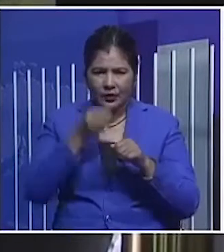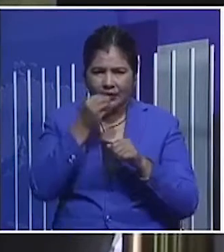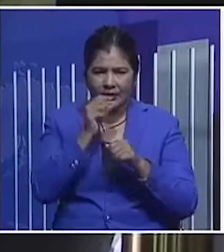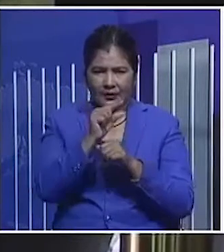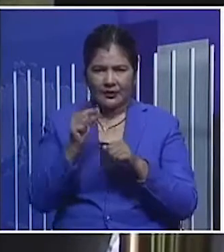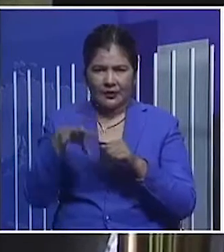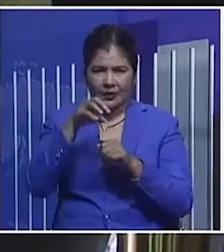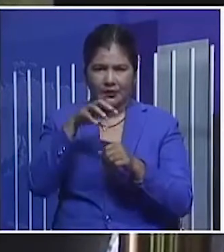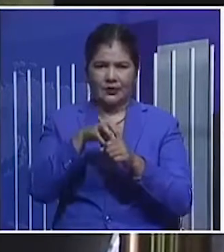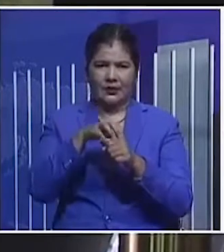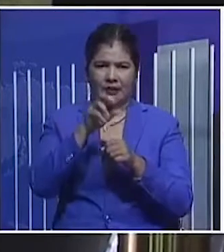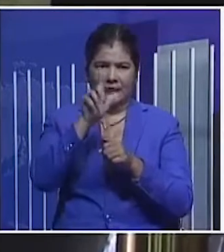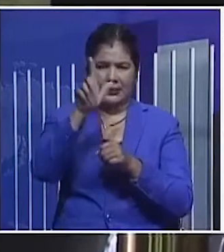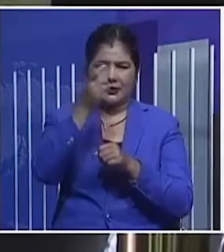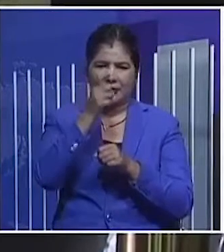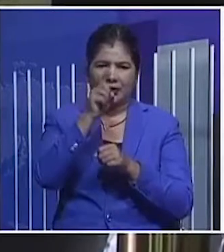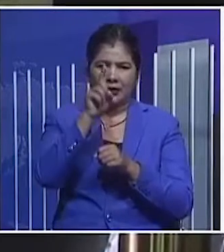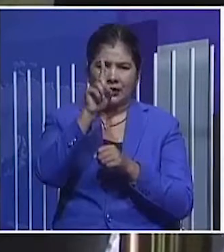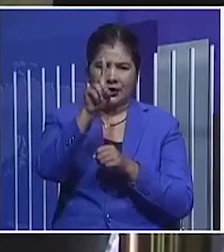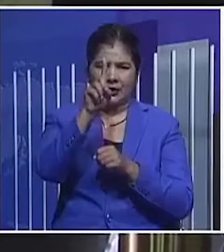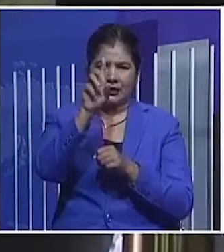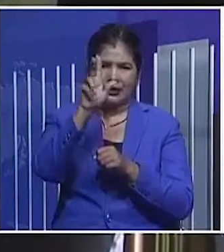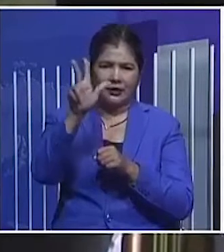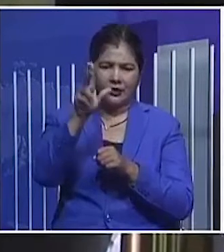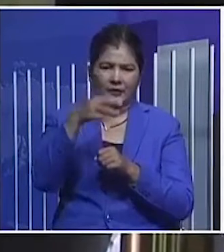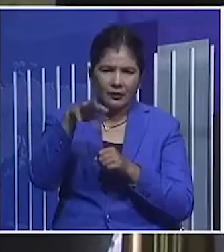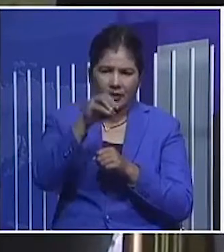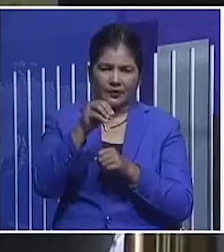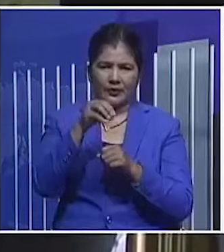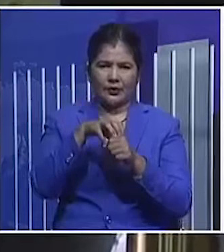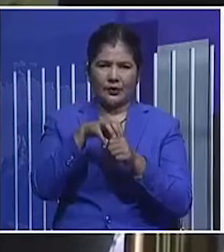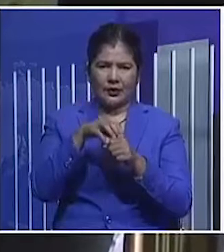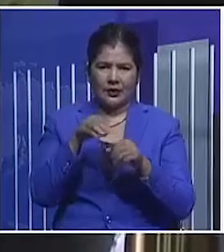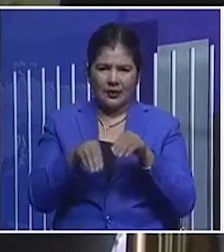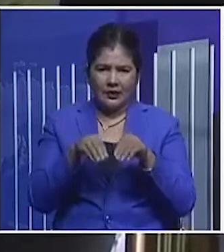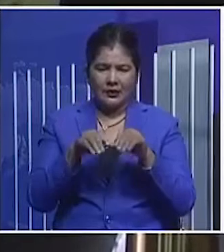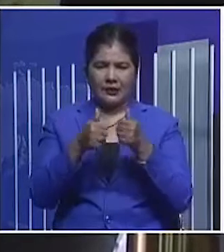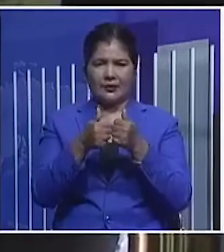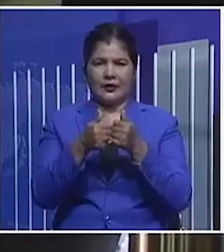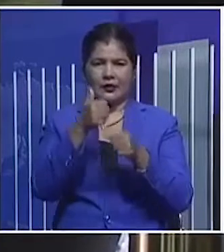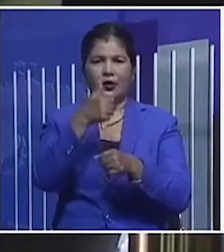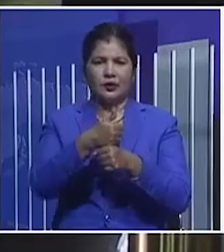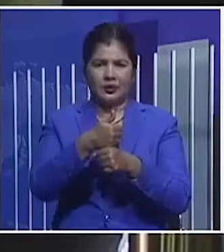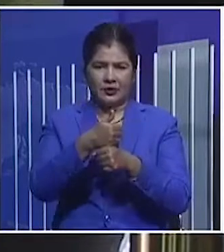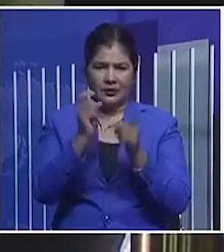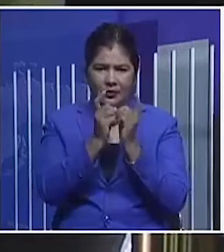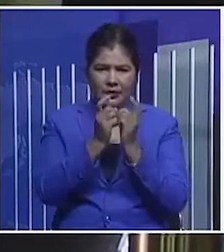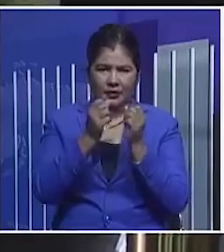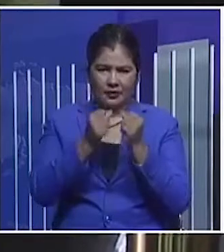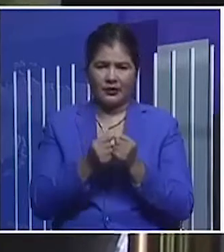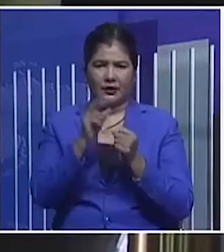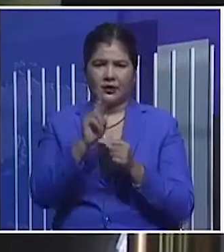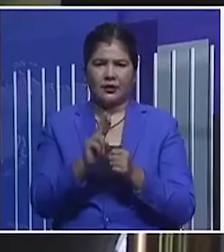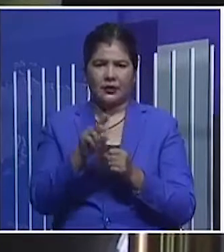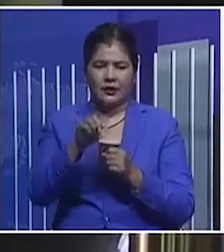सबै वडा 718 वटा वडामा 38 वटा वडा बाहेक अरू सबै वडा निर्वाचित वडा अध्यक्षको अध्यक्षतामा बैठक बसेर त्यसपछि